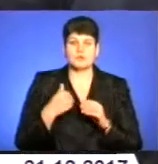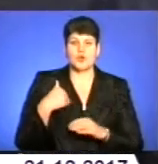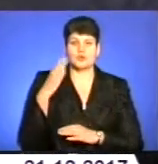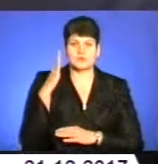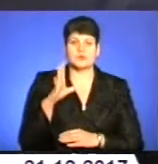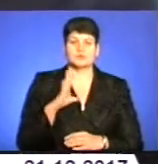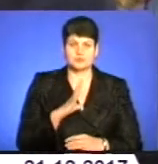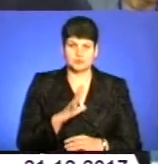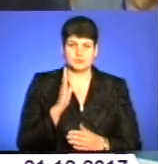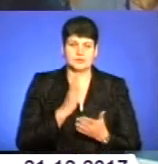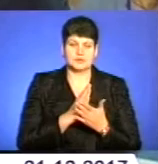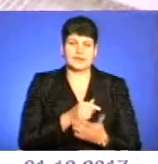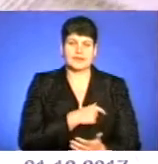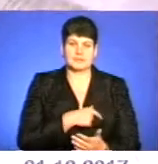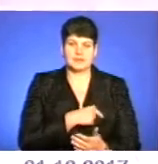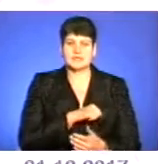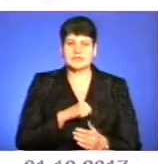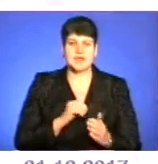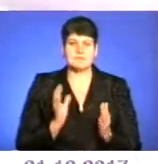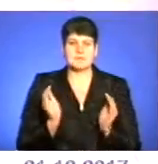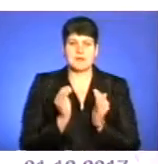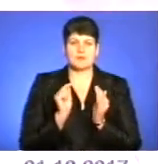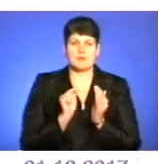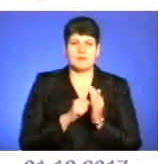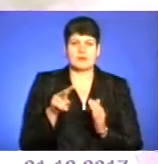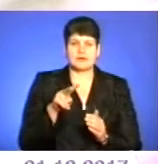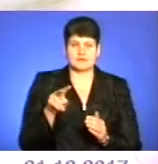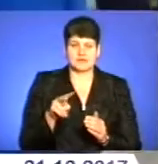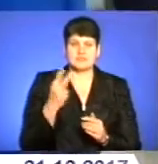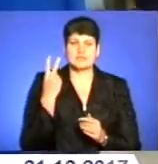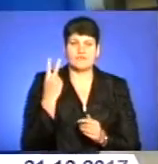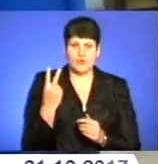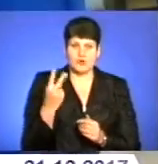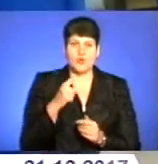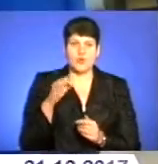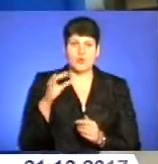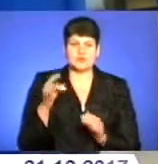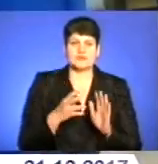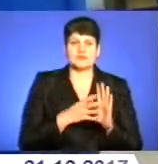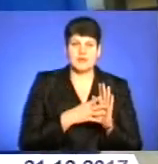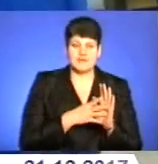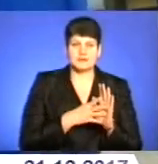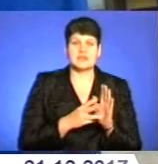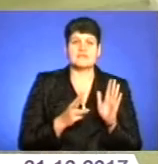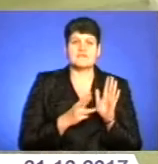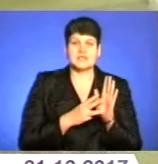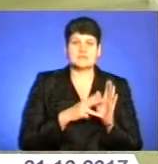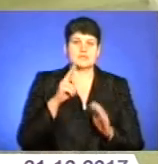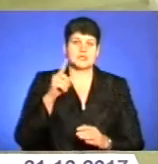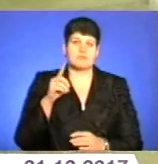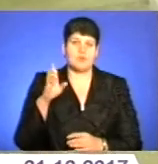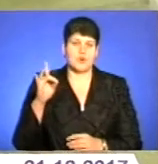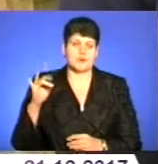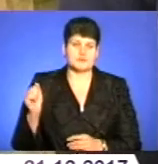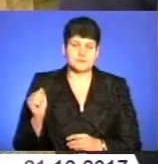стали депутатами. Найменше їх пройшло до Лановецької міської ради – двоє. До Хоростківської – 9 і 8 до Зборівської міської ради.